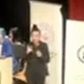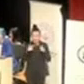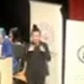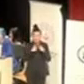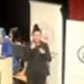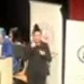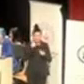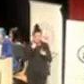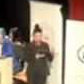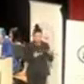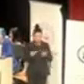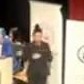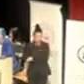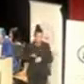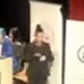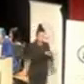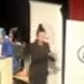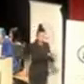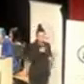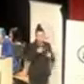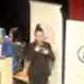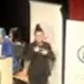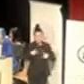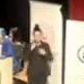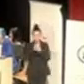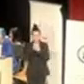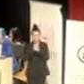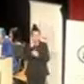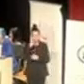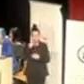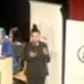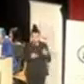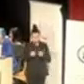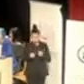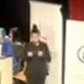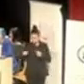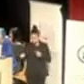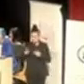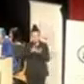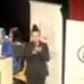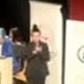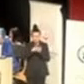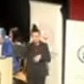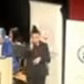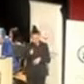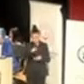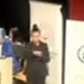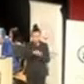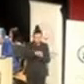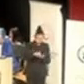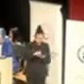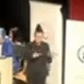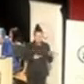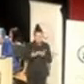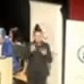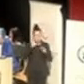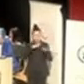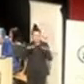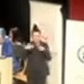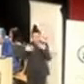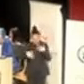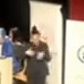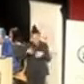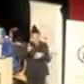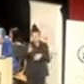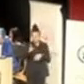hizmetlerini aktarmıştır. Milli Kütüphane tarafından verilen 4 hizmet, üyelik başvurusu, fotokopi hizmeti, görgü engelliler için sesli kitapların postayla